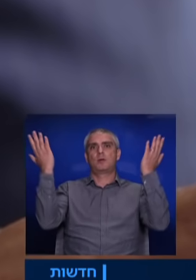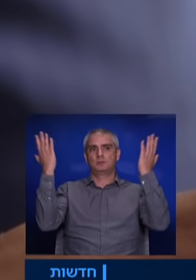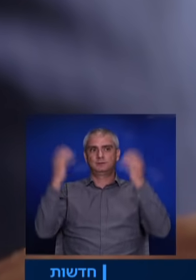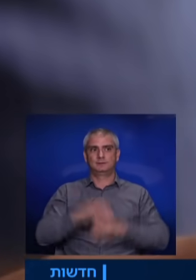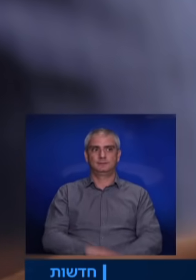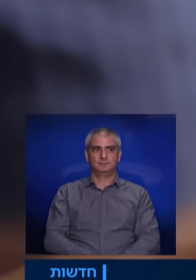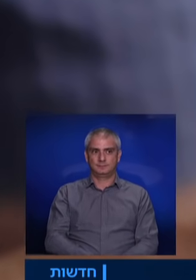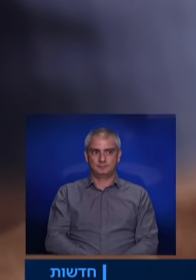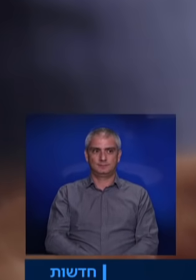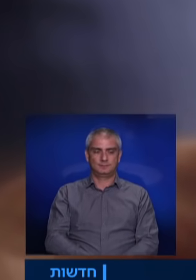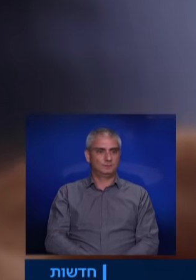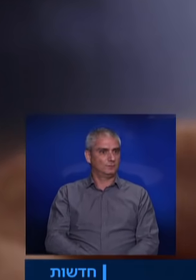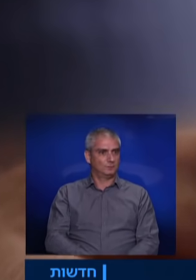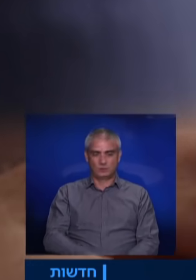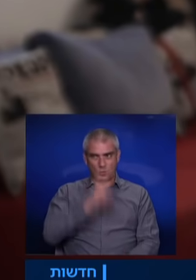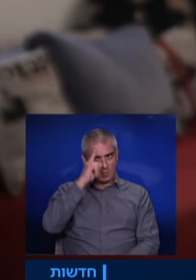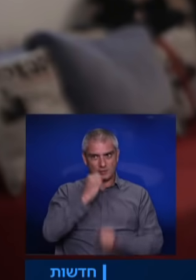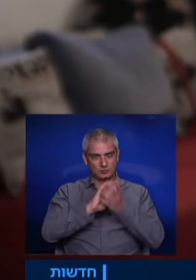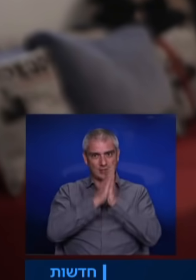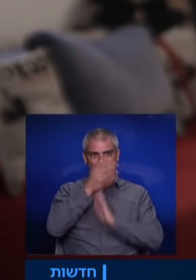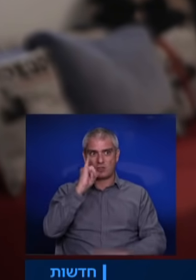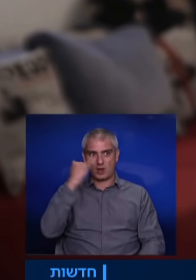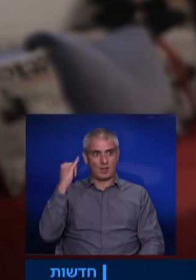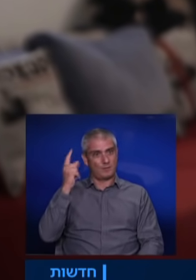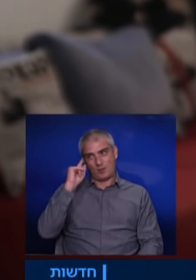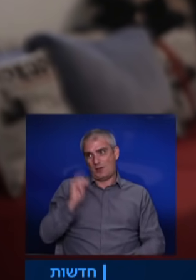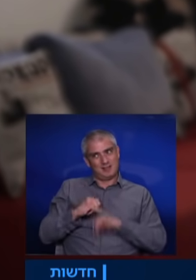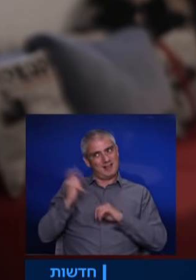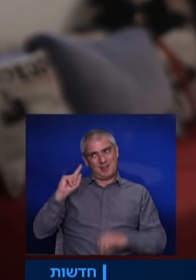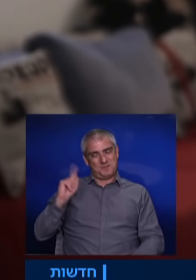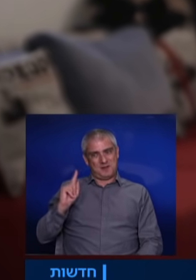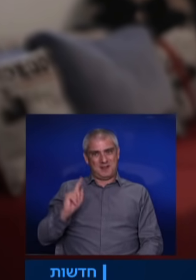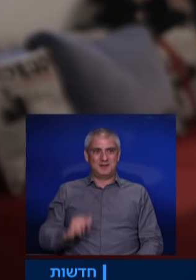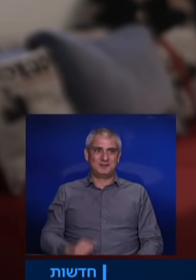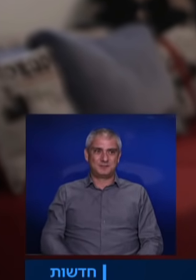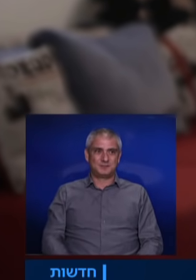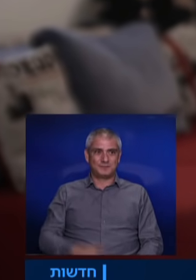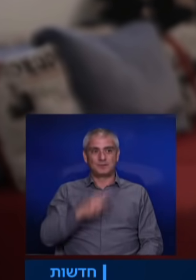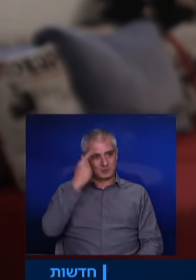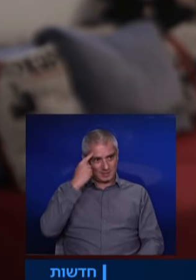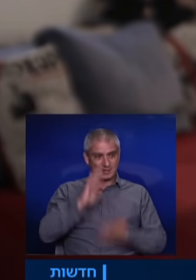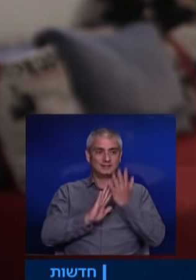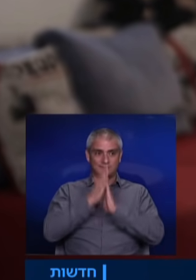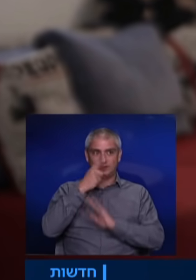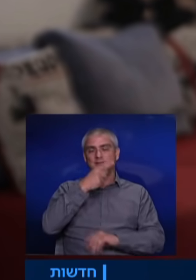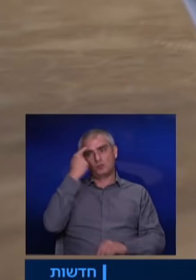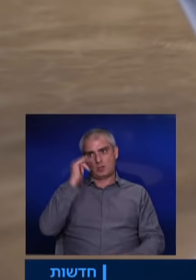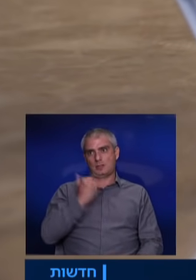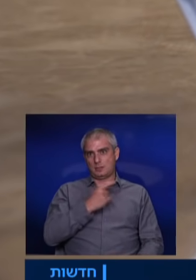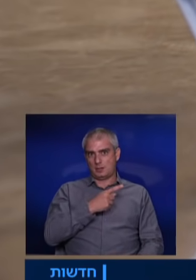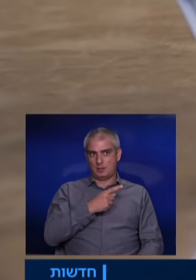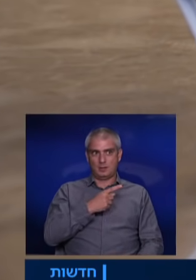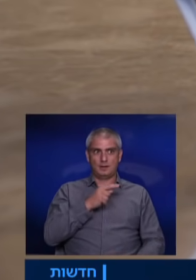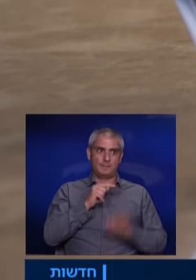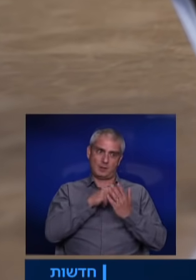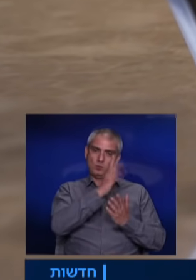הפתוח. הוא לא ידע שתעשי ממנו יהלום. יהלום לא. הוא ידע ששריפה זה הוא ידע, כי